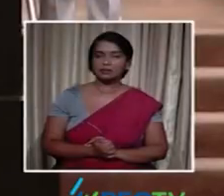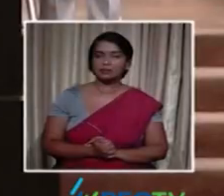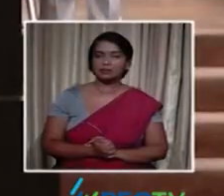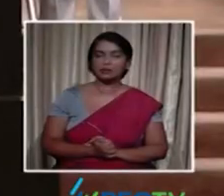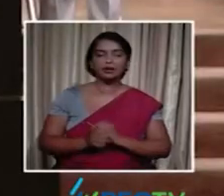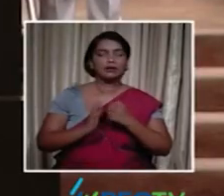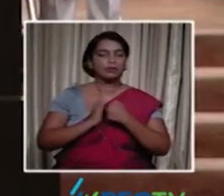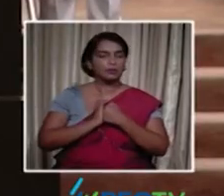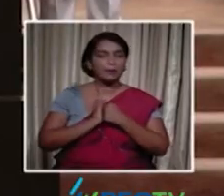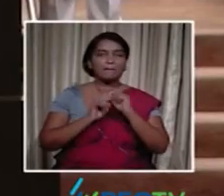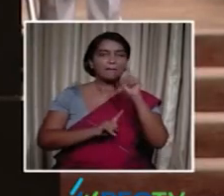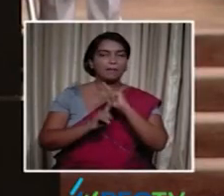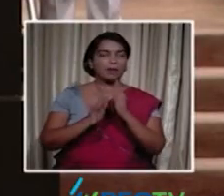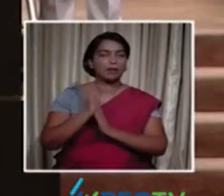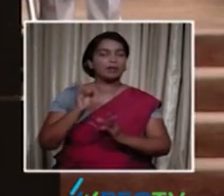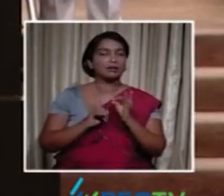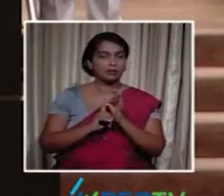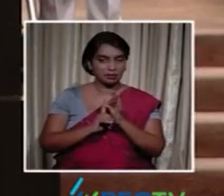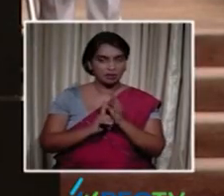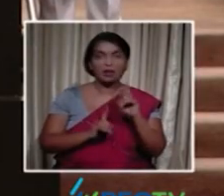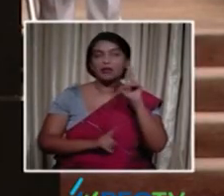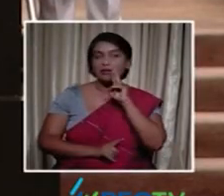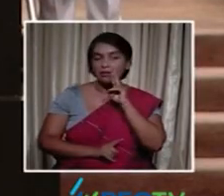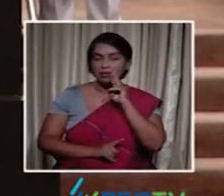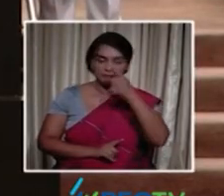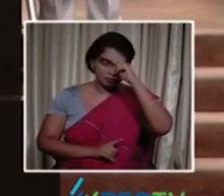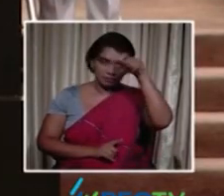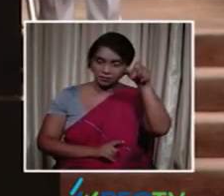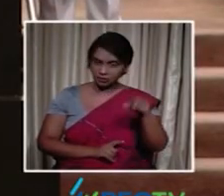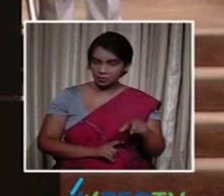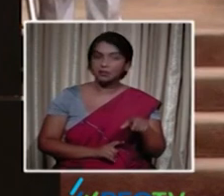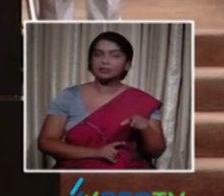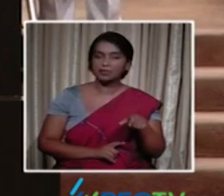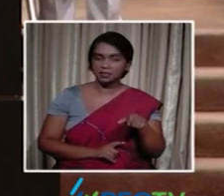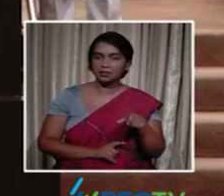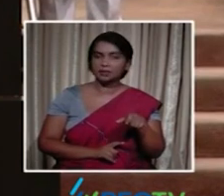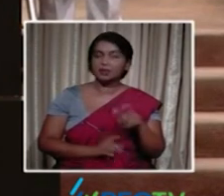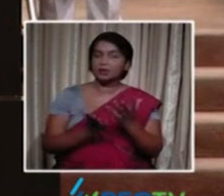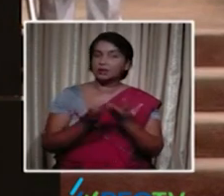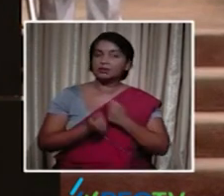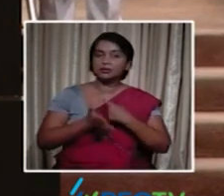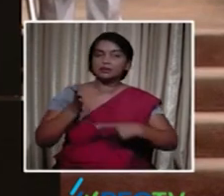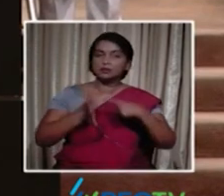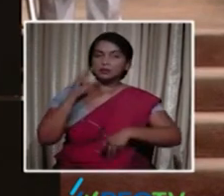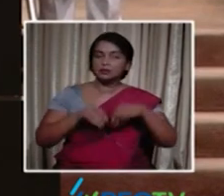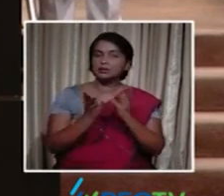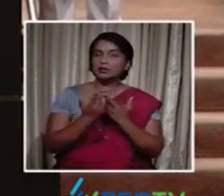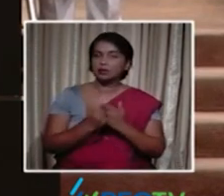ගරු පාර්ලිමේන්තු මන්ත්‍රී රනිල් වික්‍රමසිංහ මැතිතුමා ලැබී ඇති ඡන්ද